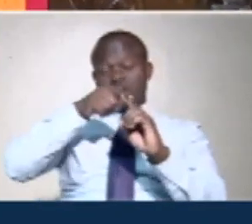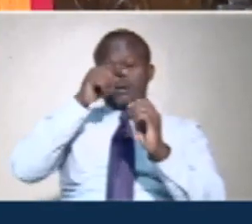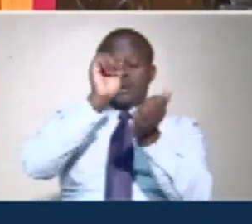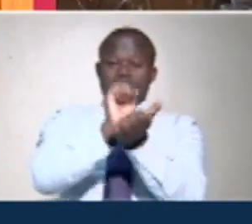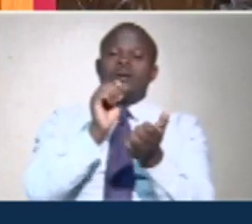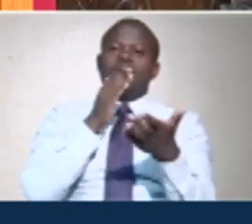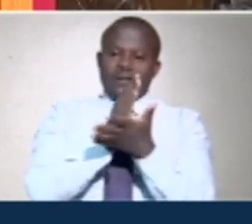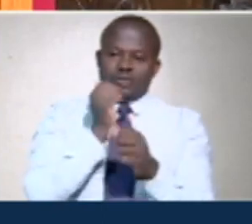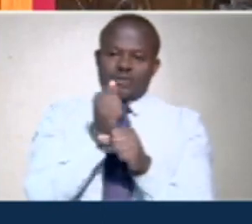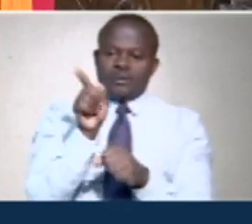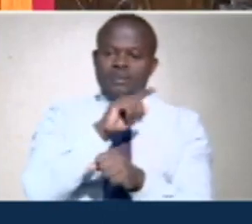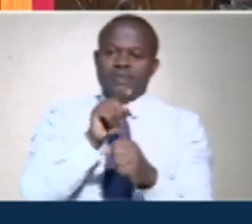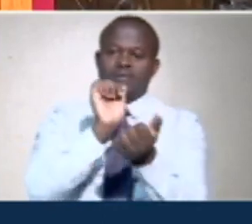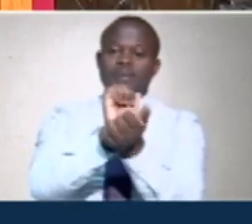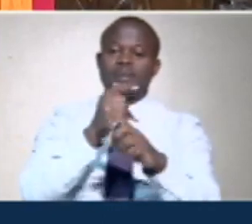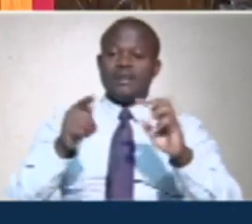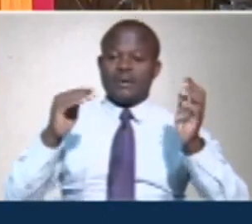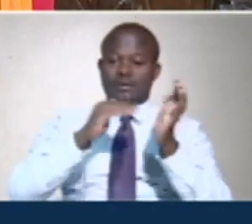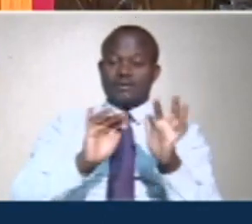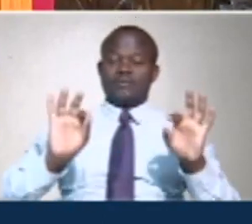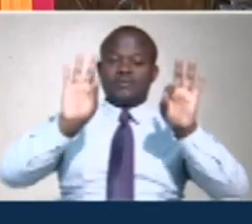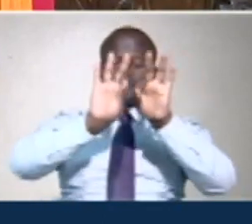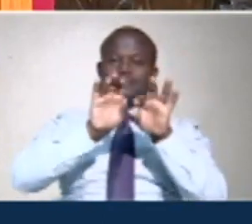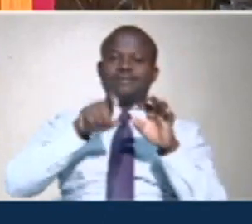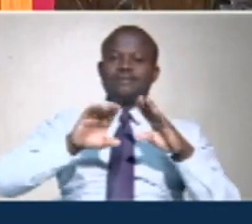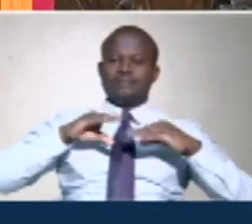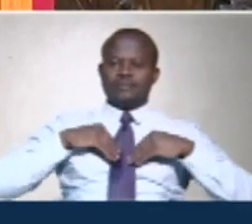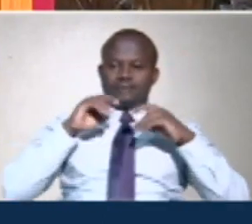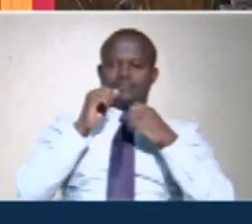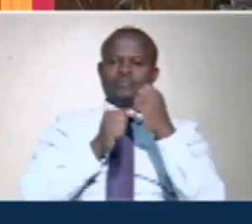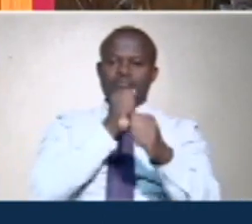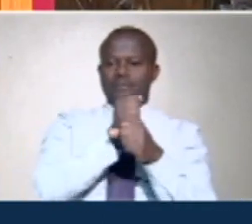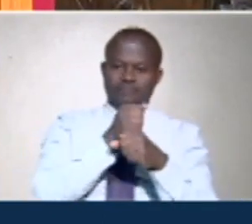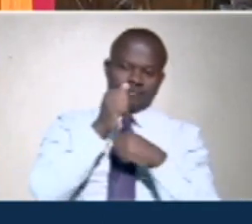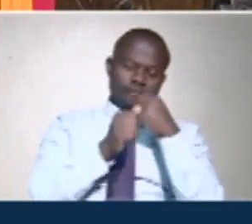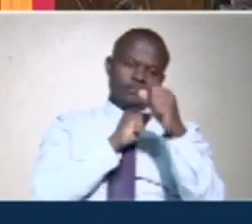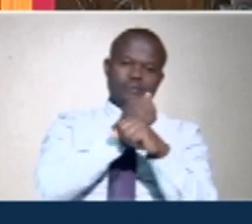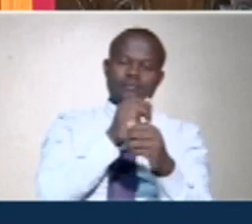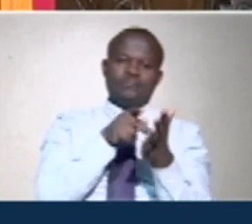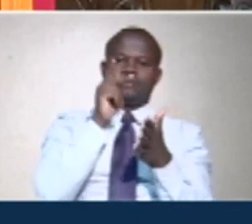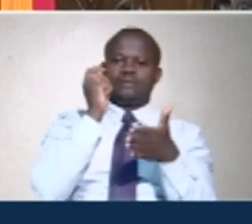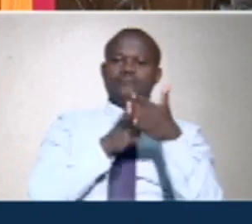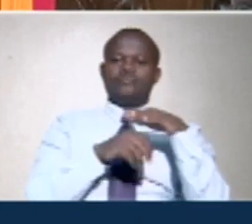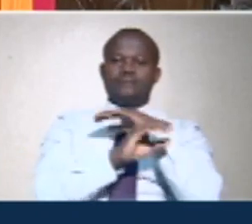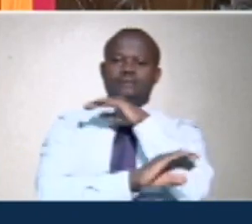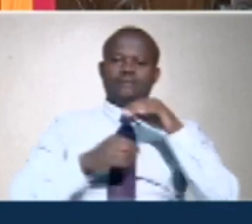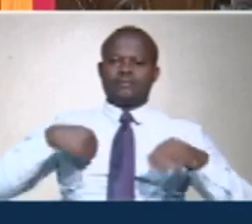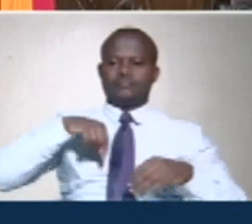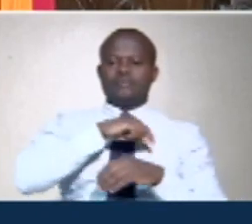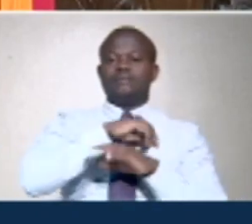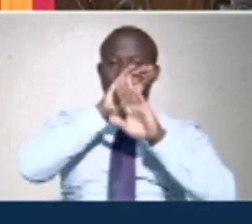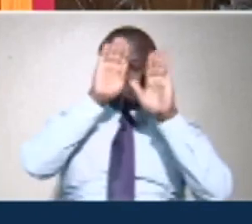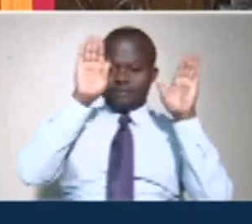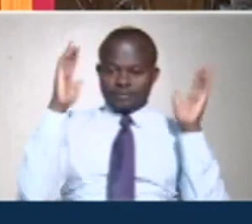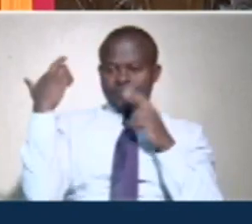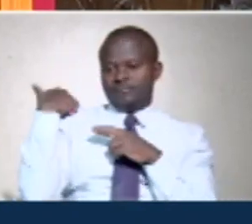wakosheje turamuhana ariko nanone by'umwihariko tugomba kwemera ko umwaka ku wundi abasora mu gihugu cyacu bagenda basobanukira